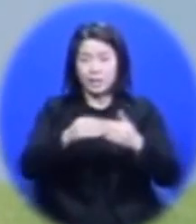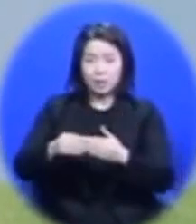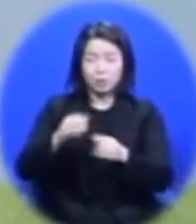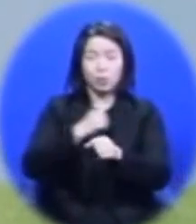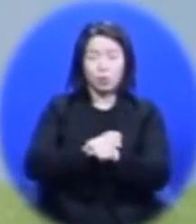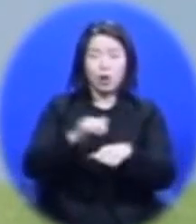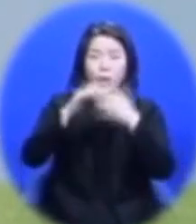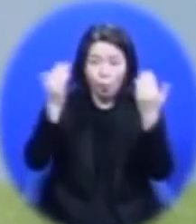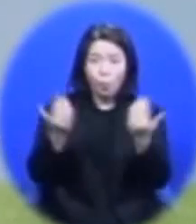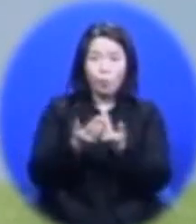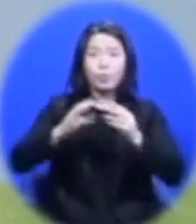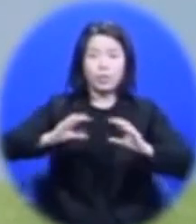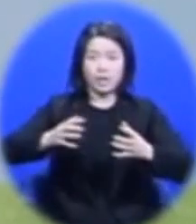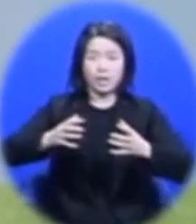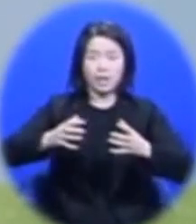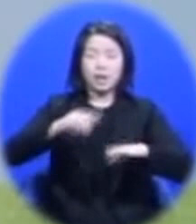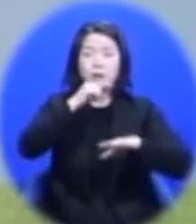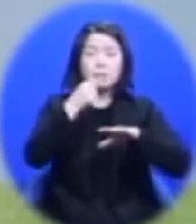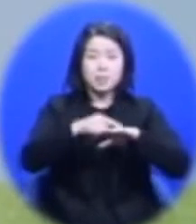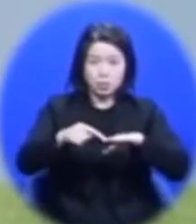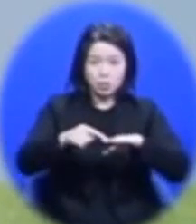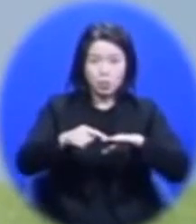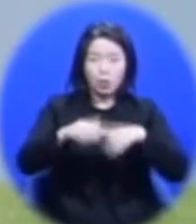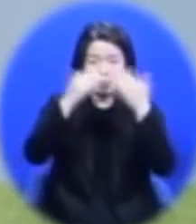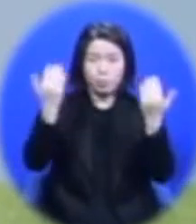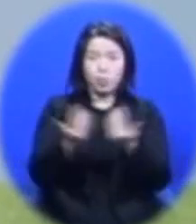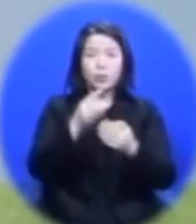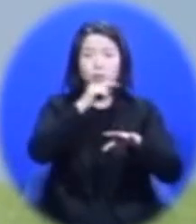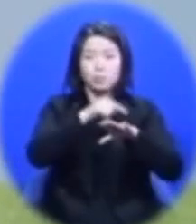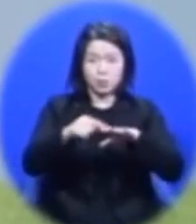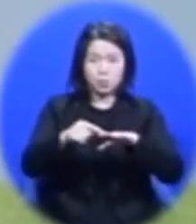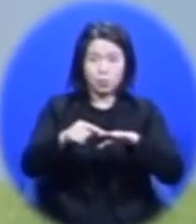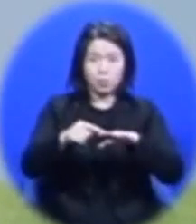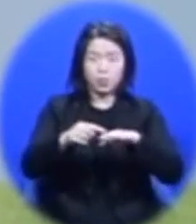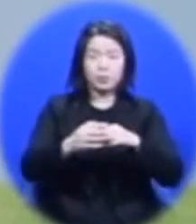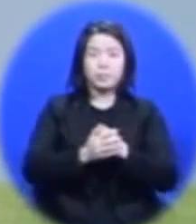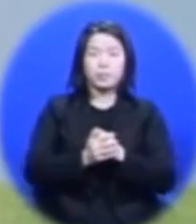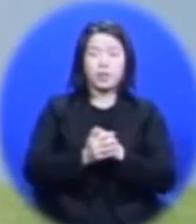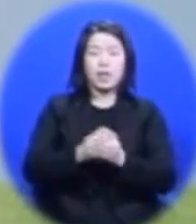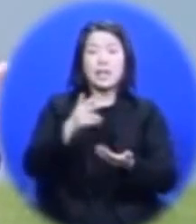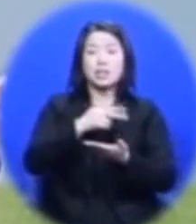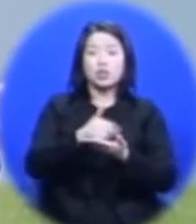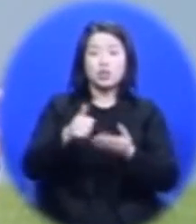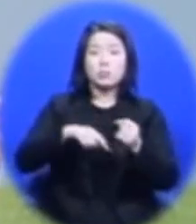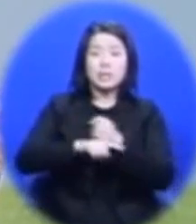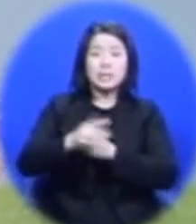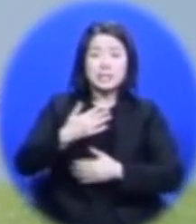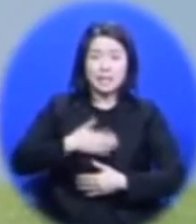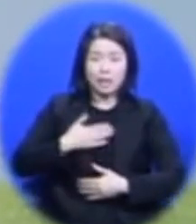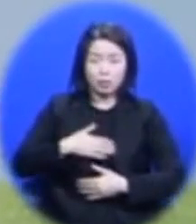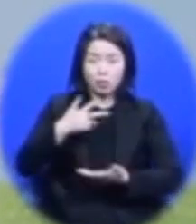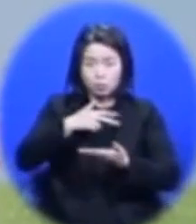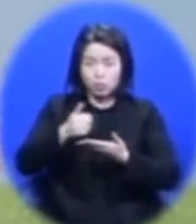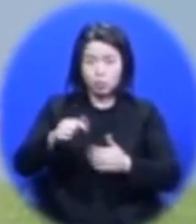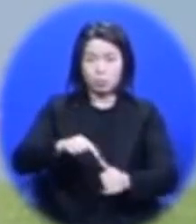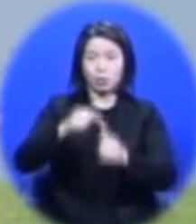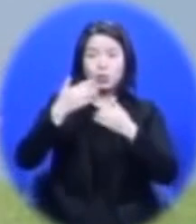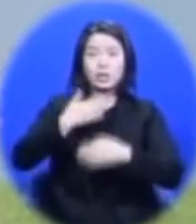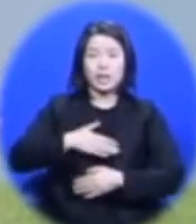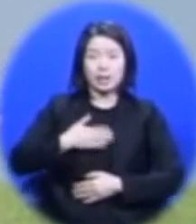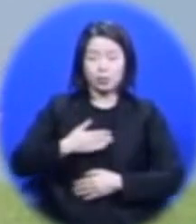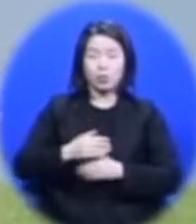온 나라가, 민족들이, 모든 민족이 주님의 뜻을 알고 주님의 구원을